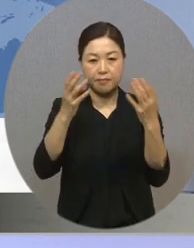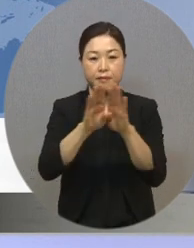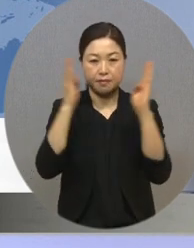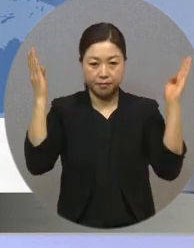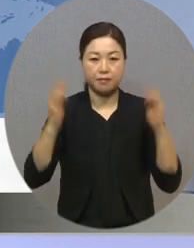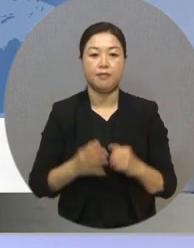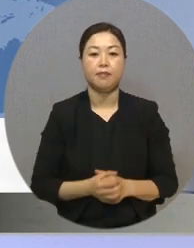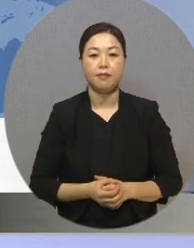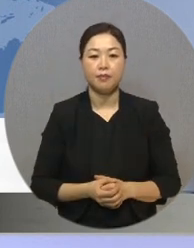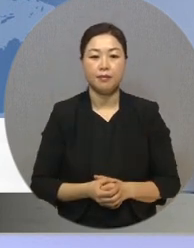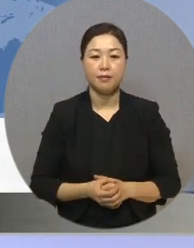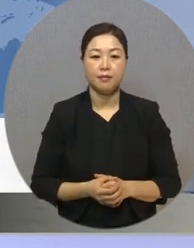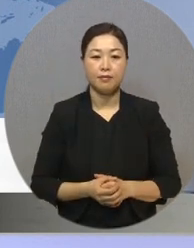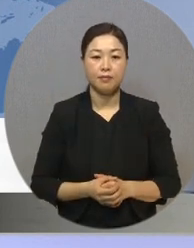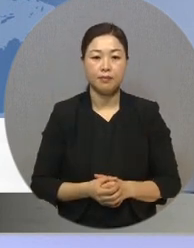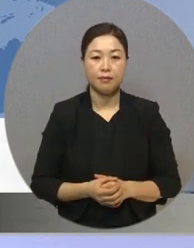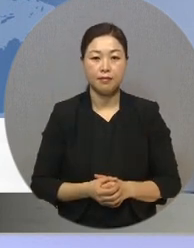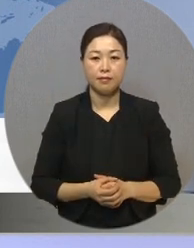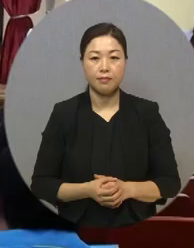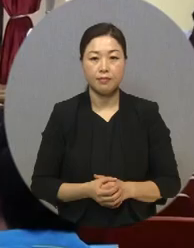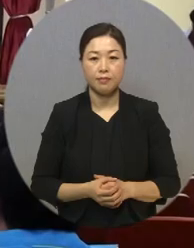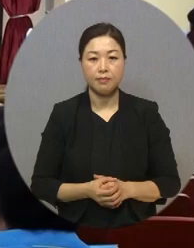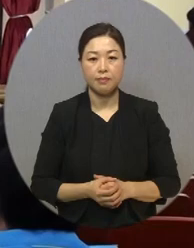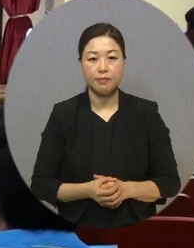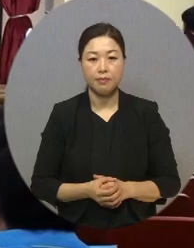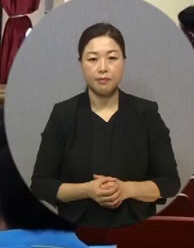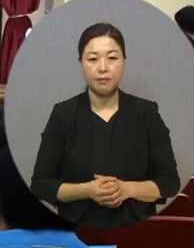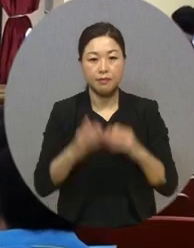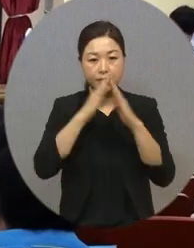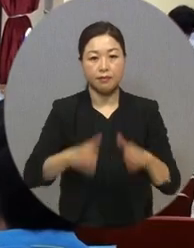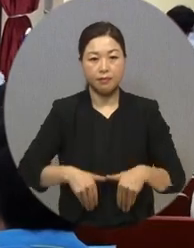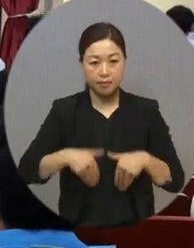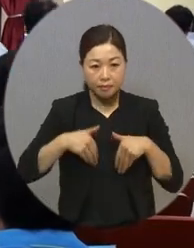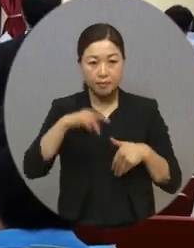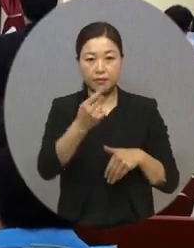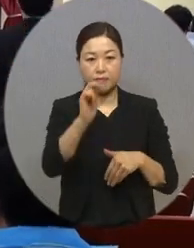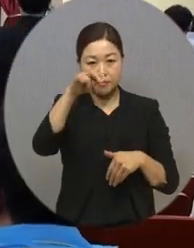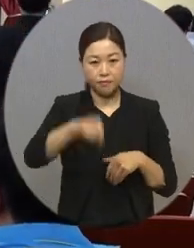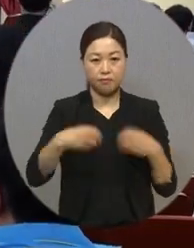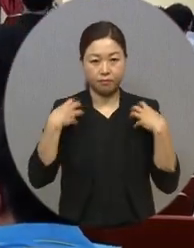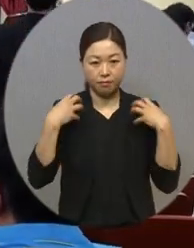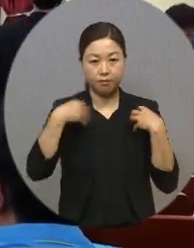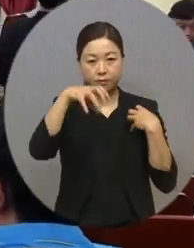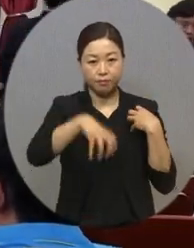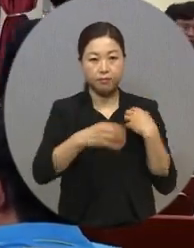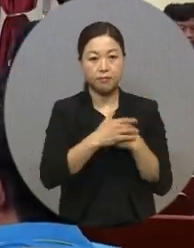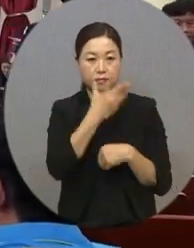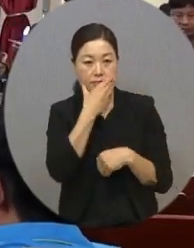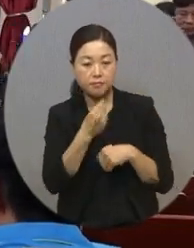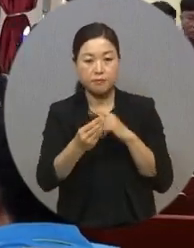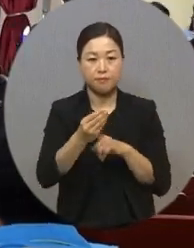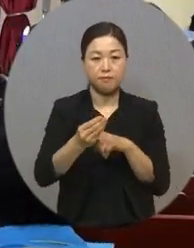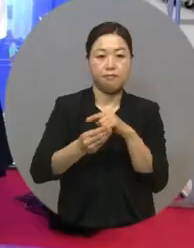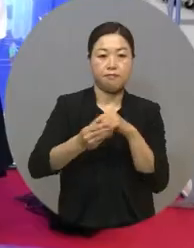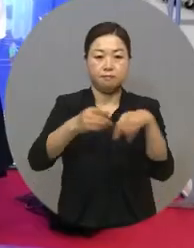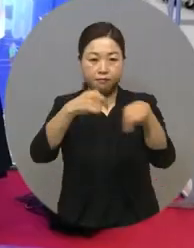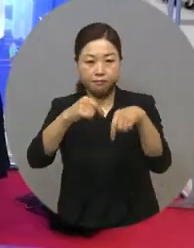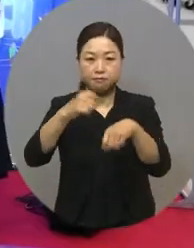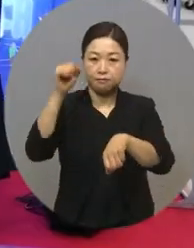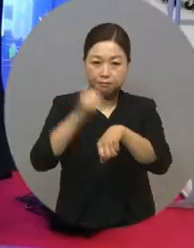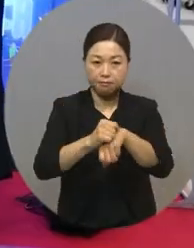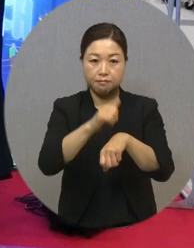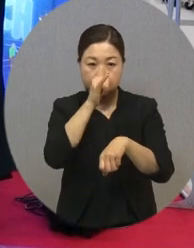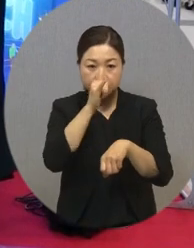김정현 기자입니다 전남동부 청사에서 복지시책 우수 모델로 손 는 우리